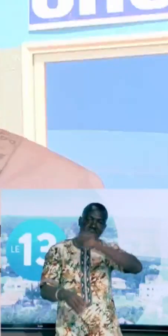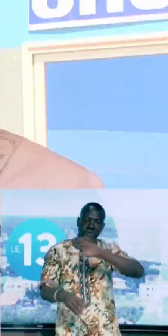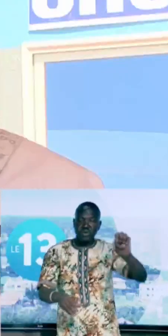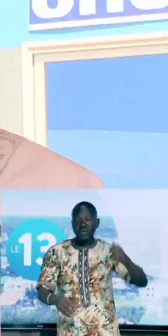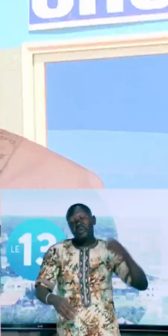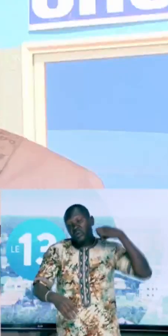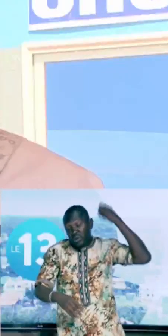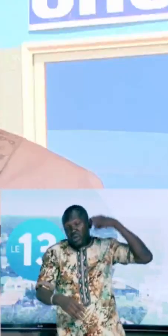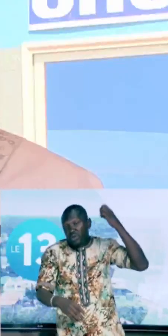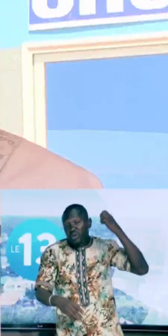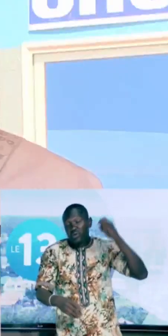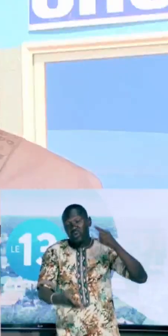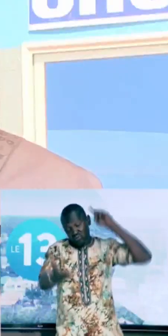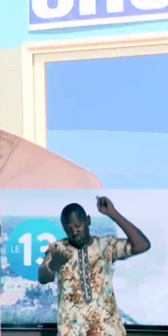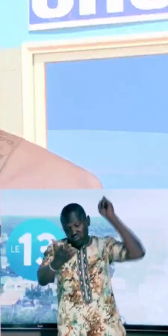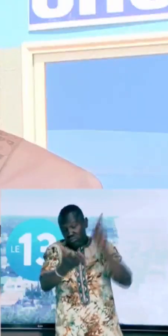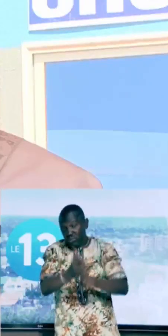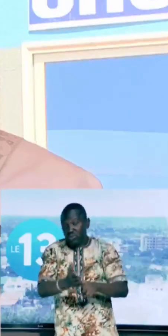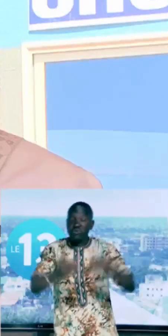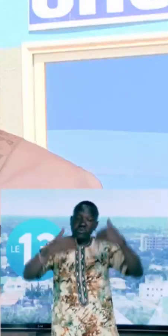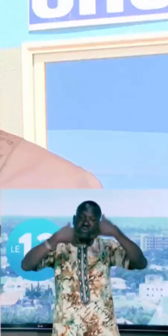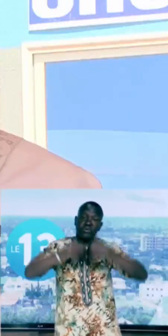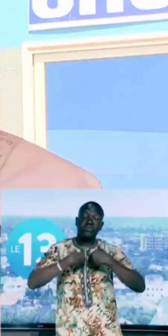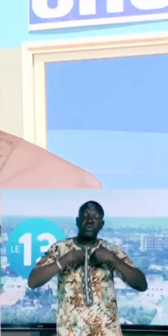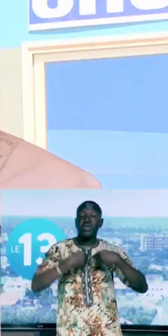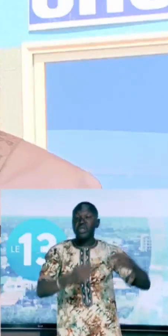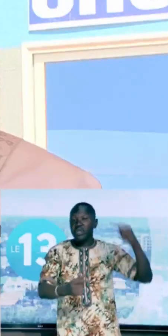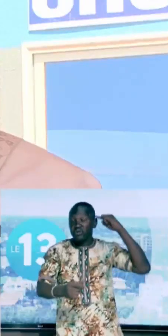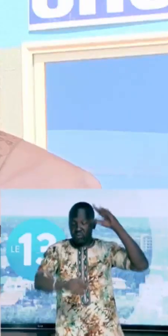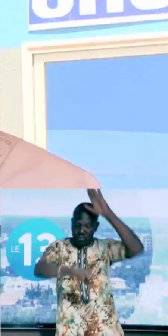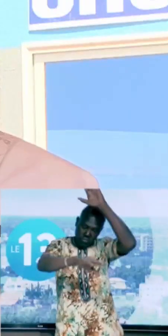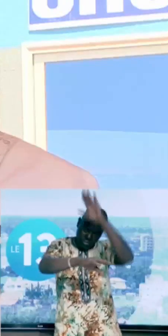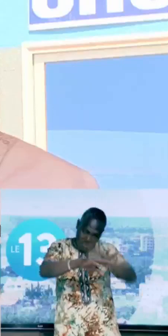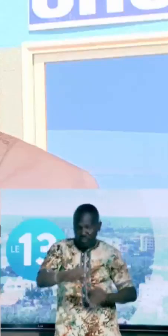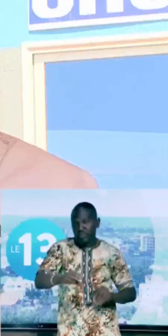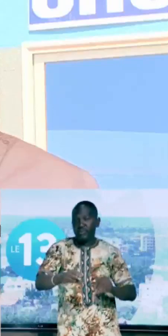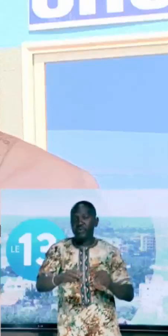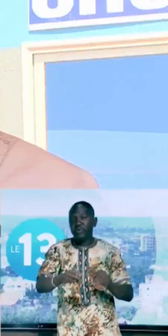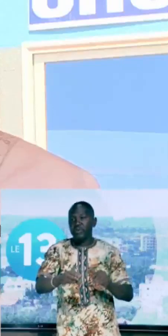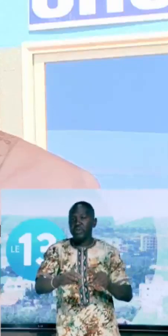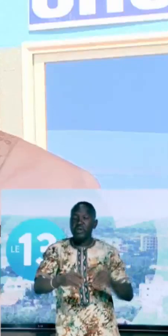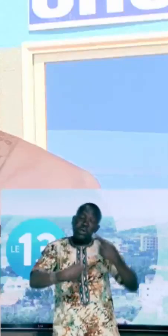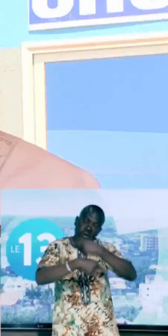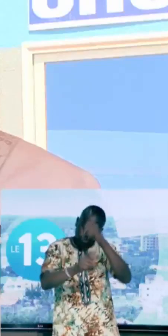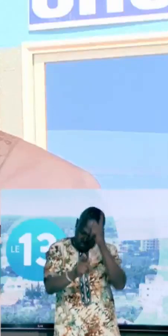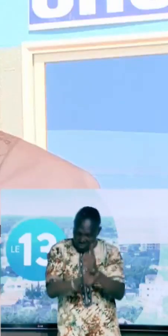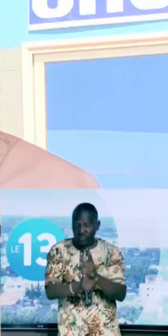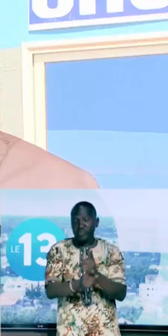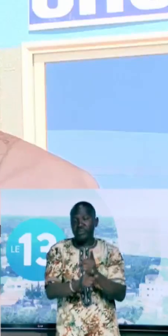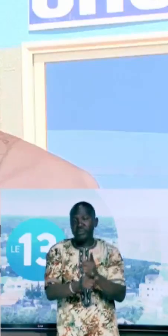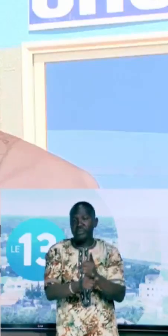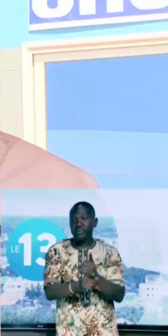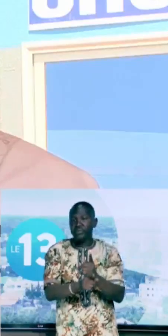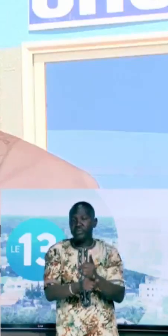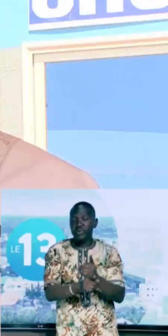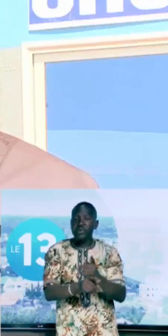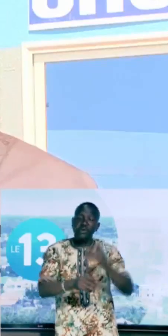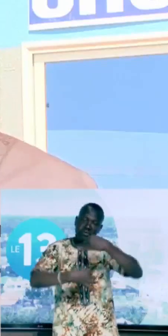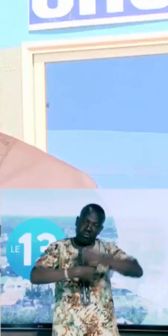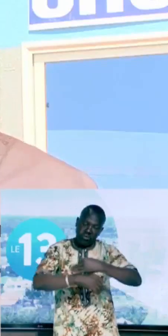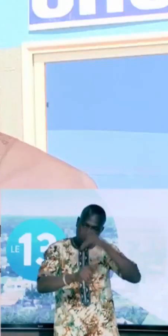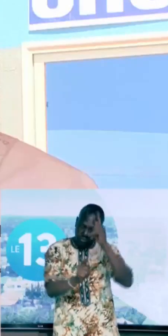est la preuve que nous avons entendu l'appel à produire et à